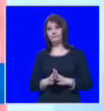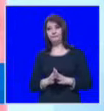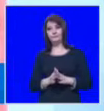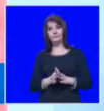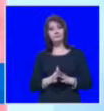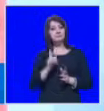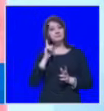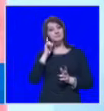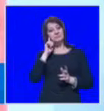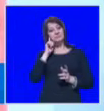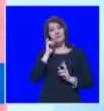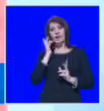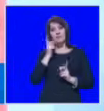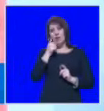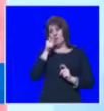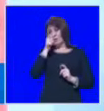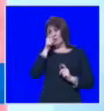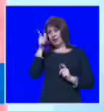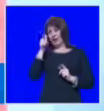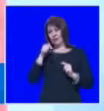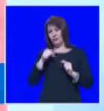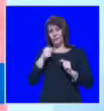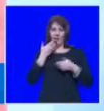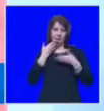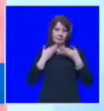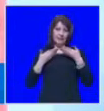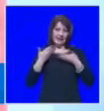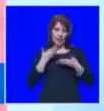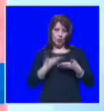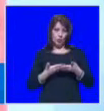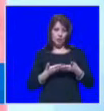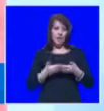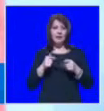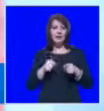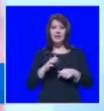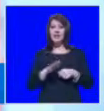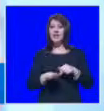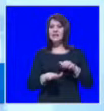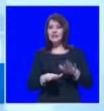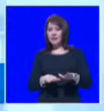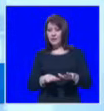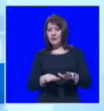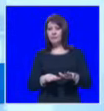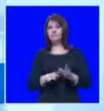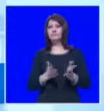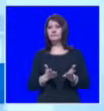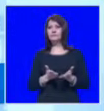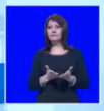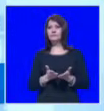Мисля, че сме много далеч от такава дискусия, защото подобни стъпки са изключително